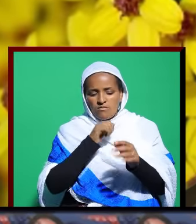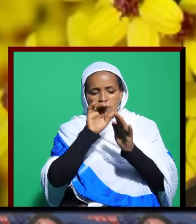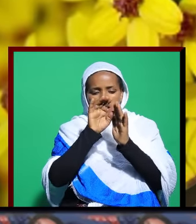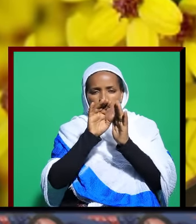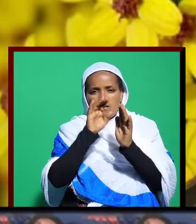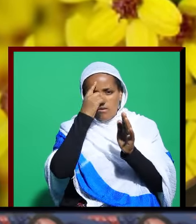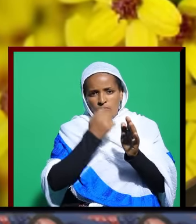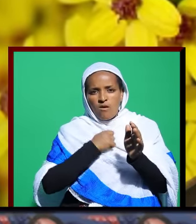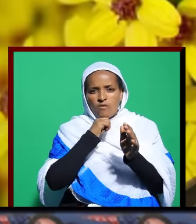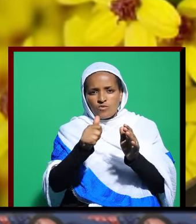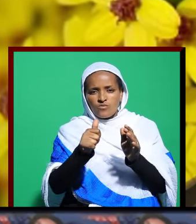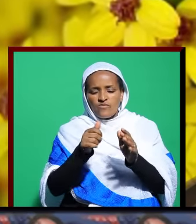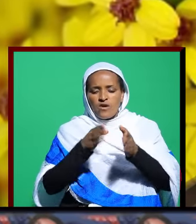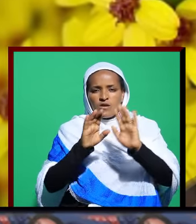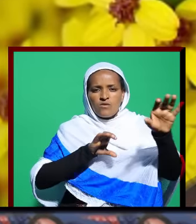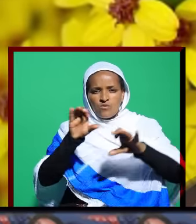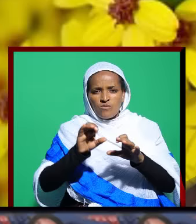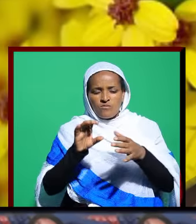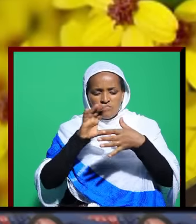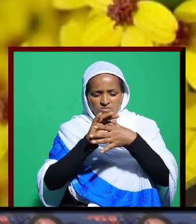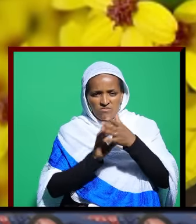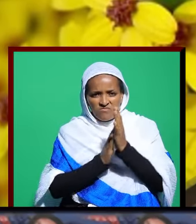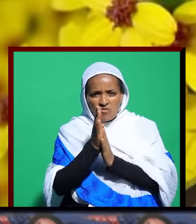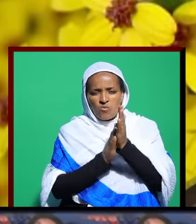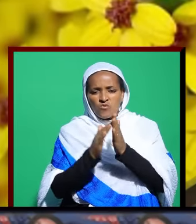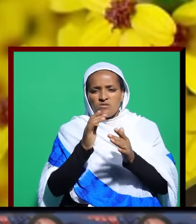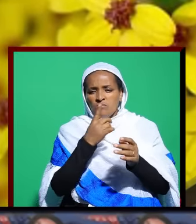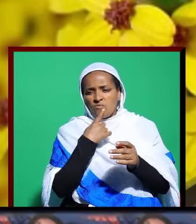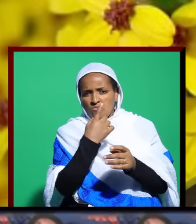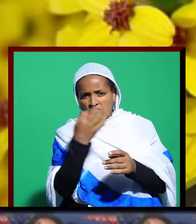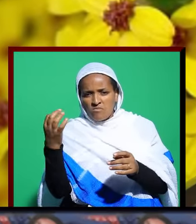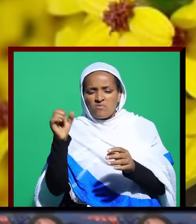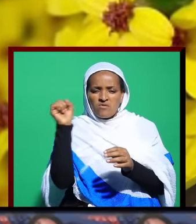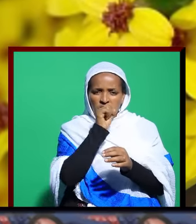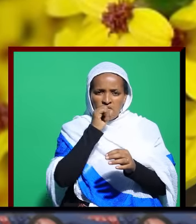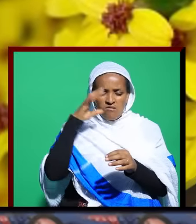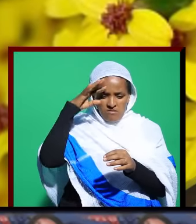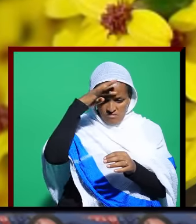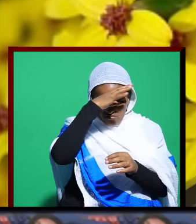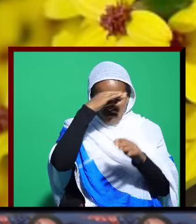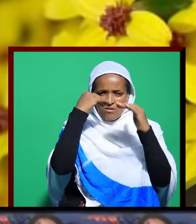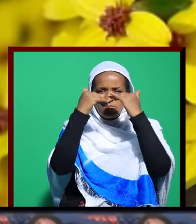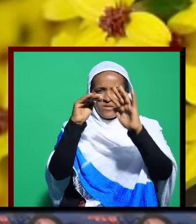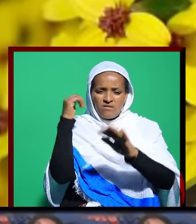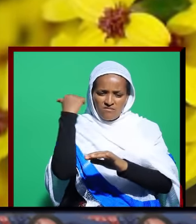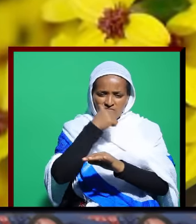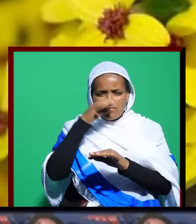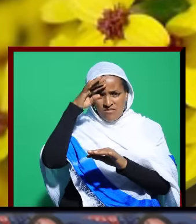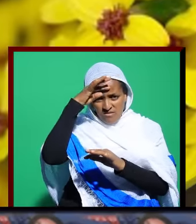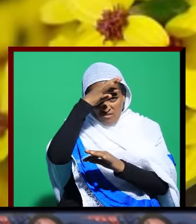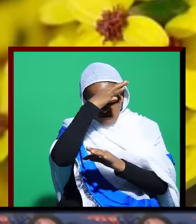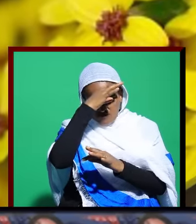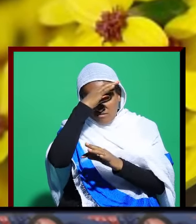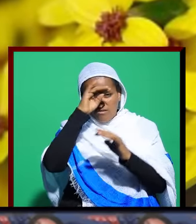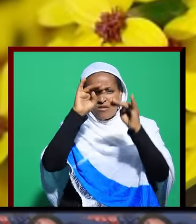ፈቃድ ያደረጋችሁበት በመዳራትና በስጋ ምኞትም በስካርም በዘፈንም ያለ ልክም በመጠጣት